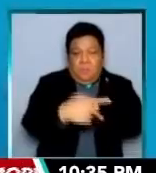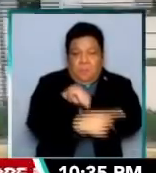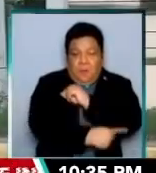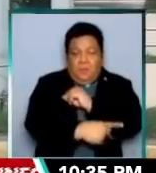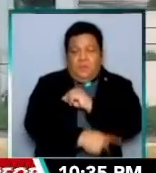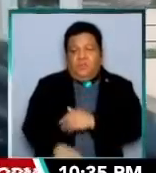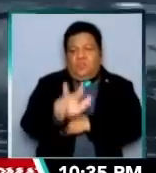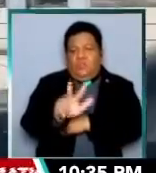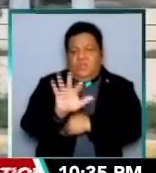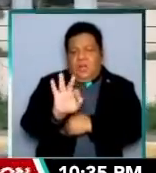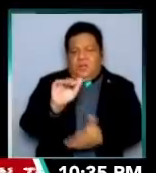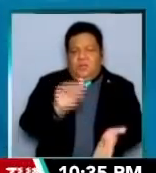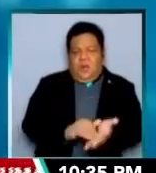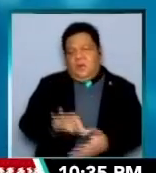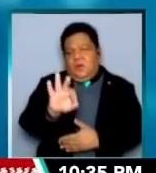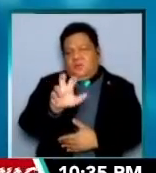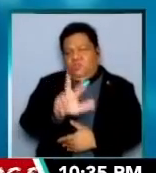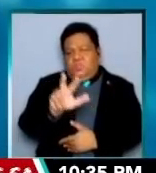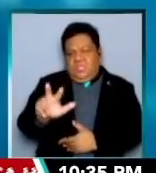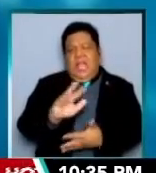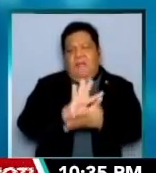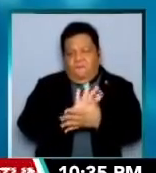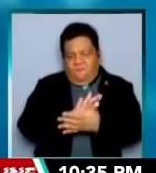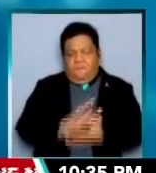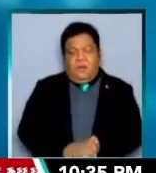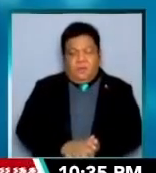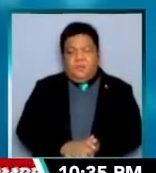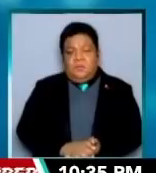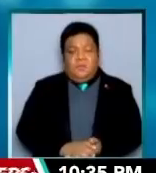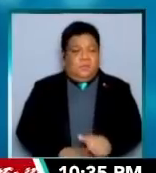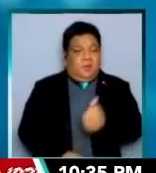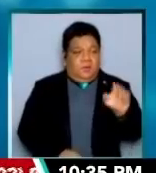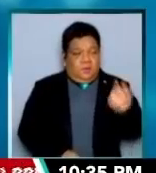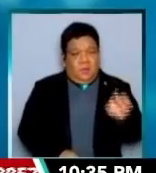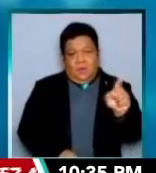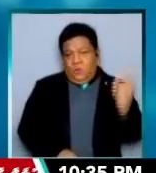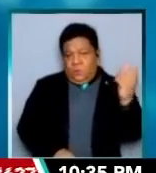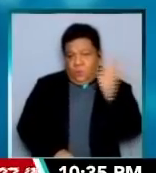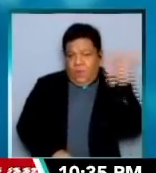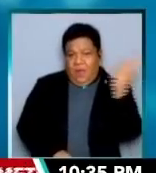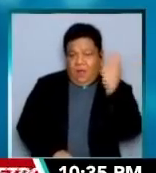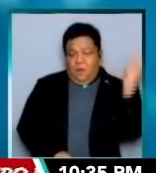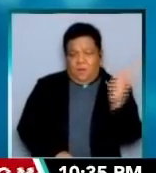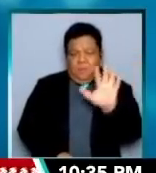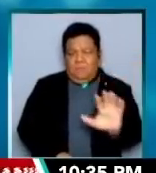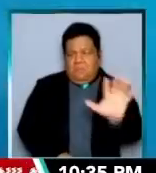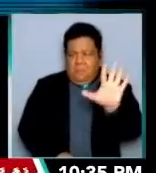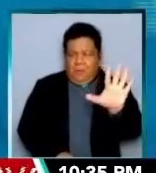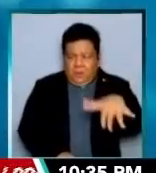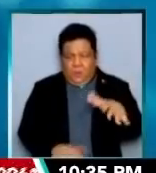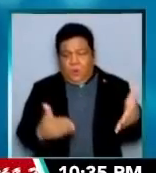30,933 na. Sa Tuguegarao City naman, 505 na ang aktibong kaso sa lungsod matapos madagdagan ng 101 new cases